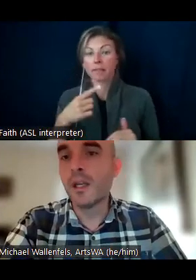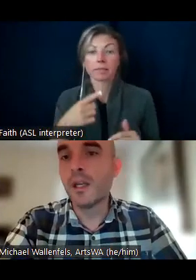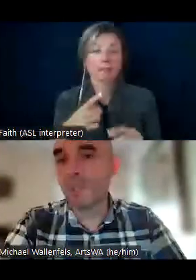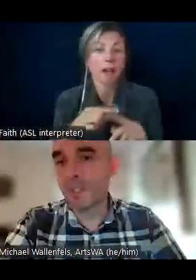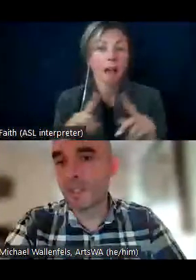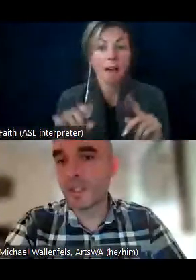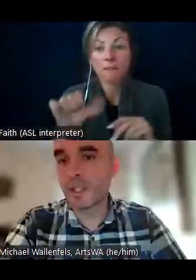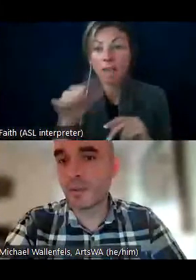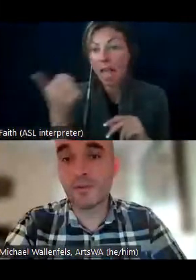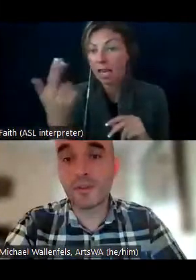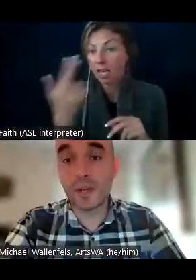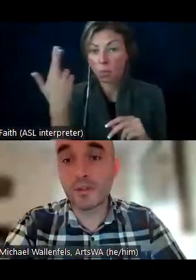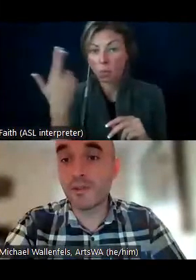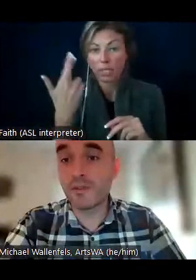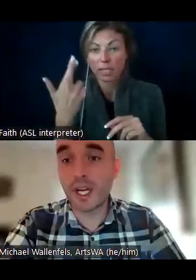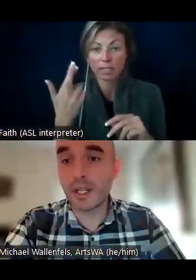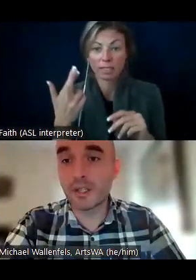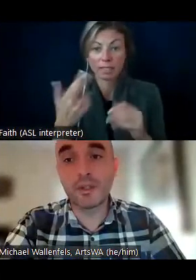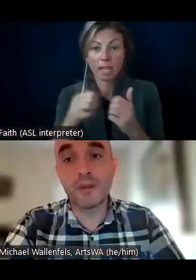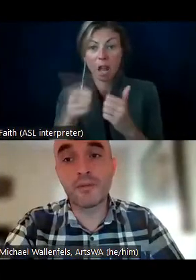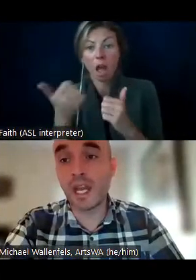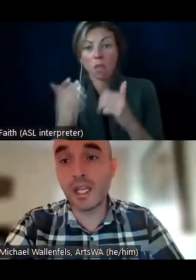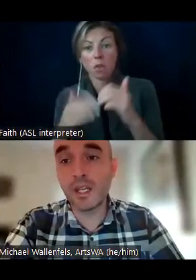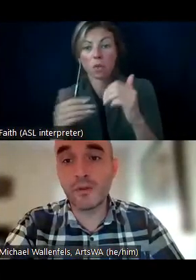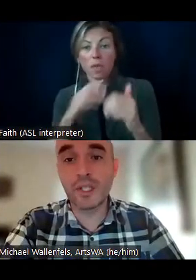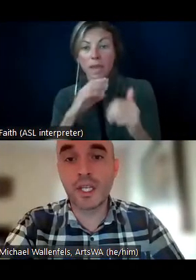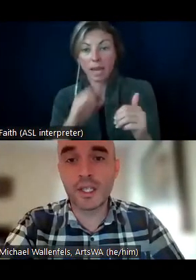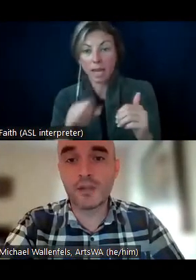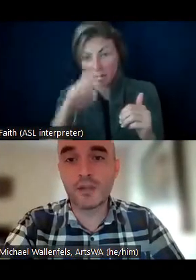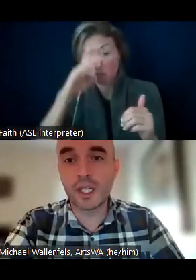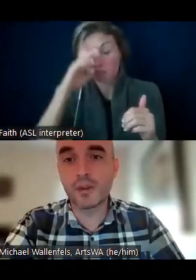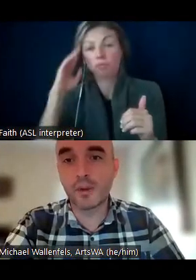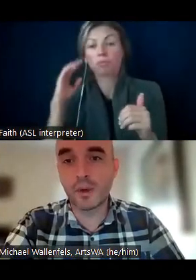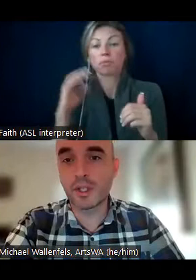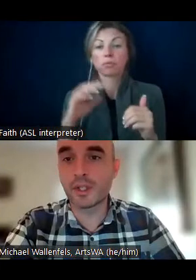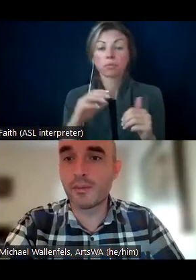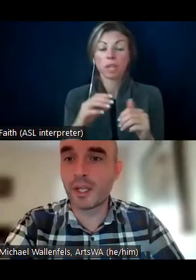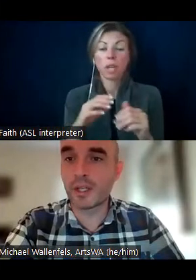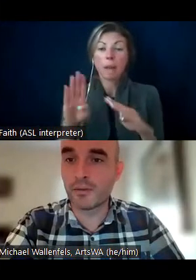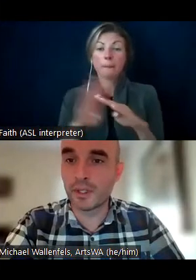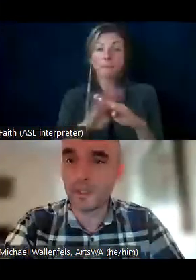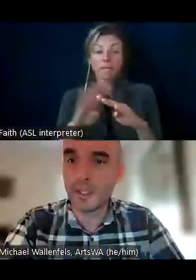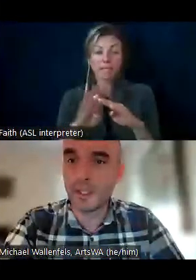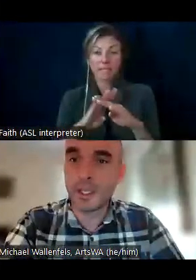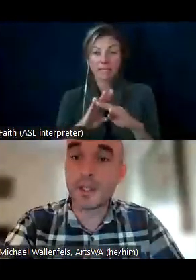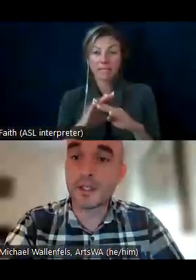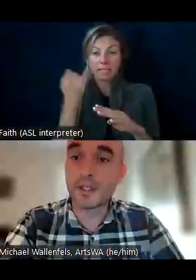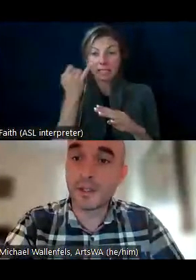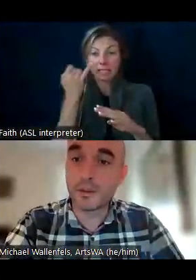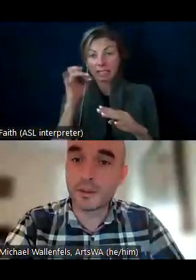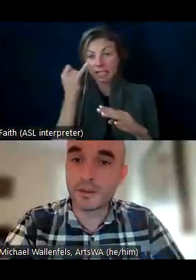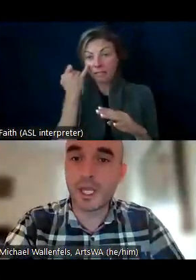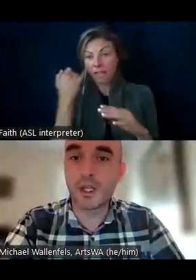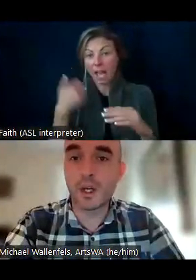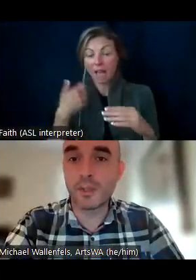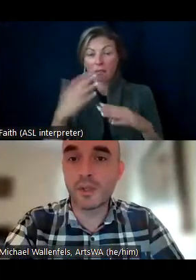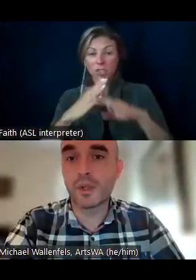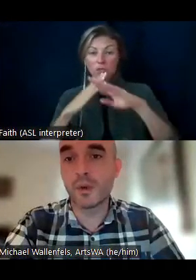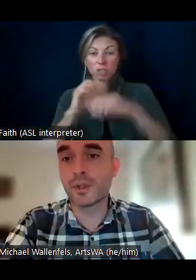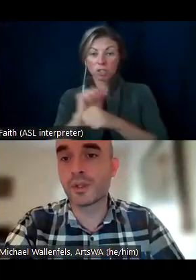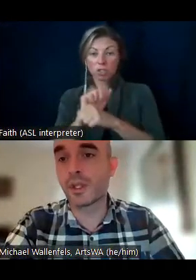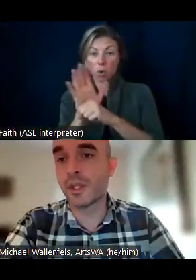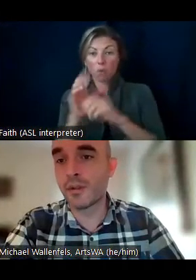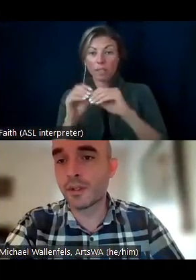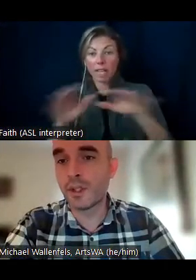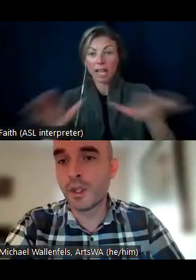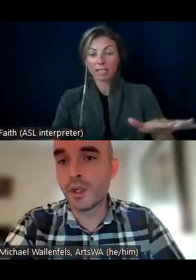이외 이유로 저기 후원을 제약하는 사업, 그놈 주지사가 내린 코비드-19 관련 명령을 위반했기